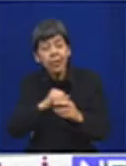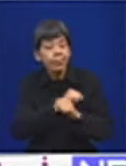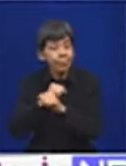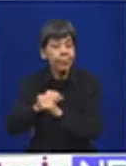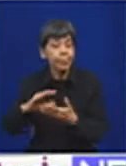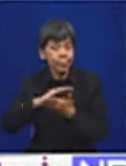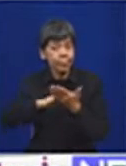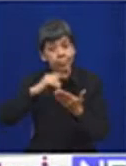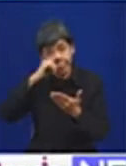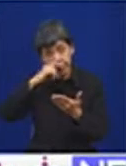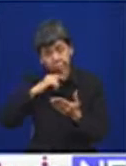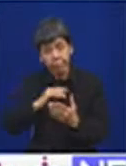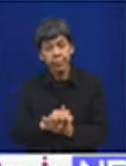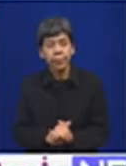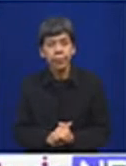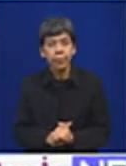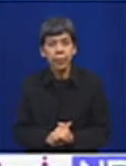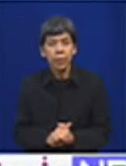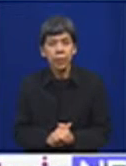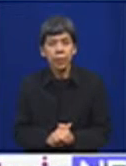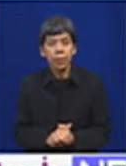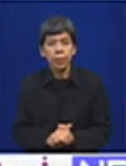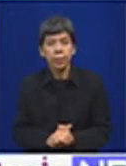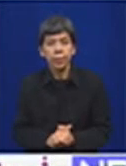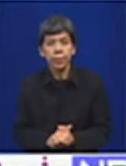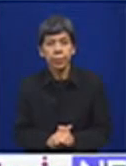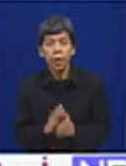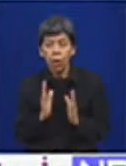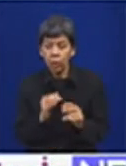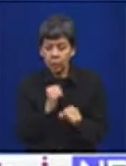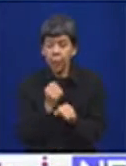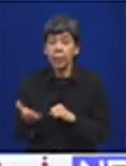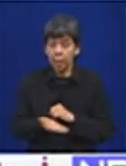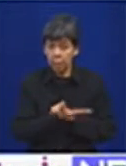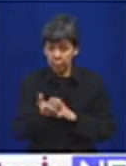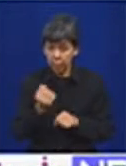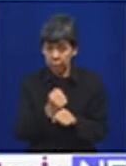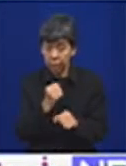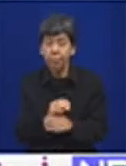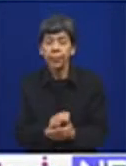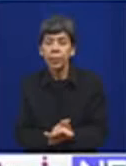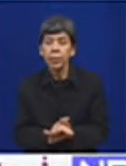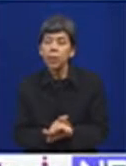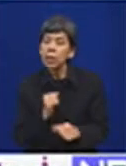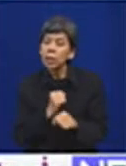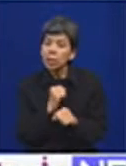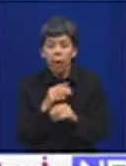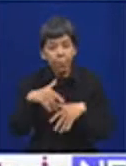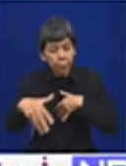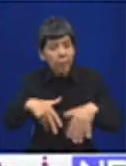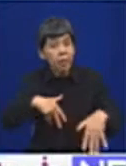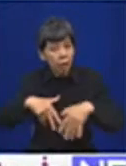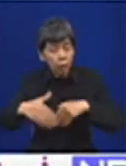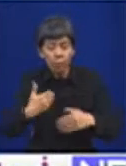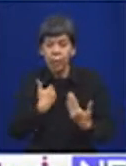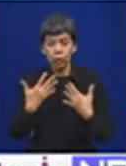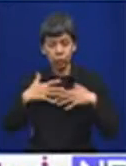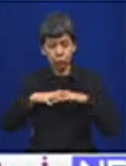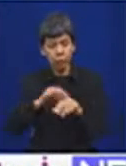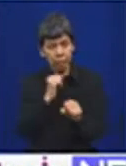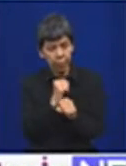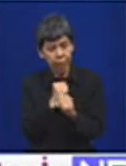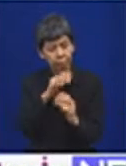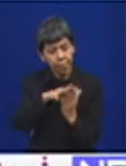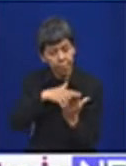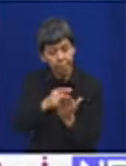ง ขอให้กำลังใจให้กับเจ้าที่ทุกคนนะครับทั้งพลตำรวจทหารและประชาชนด้วยที่มีส่วนร่วมในการดำเนินการต